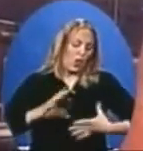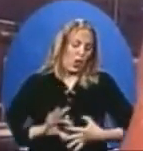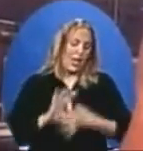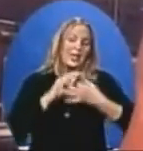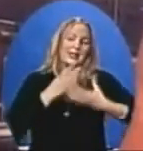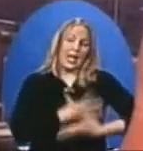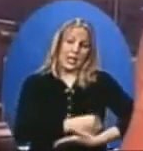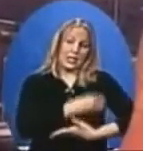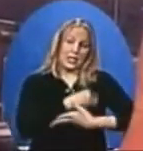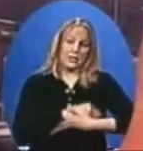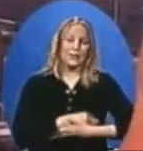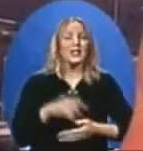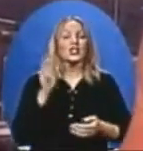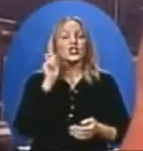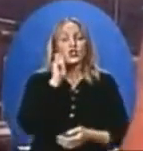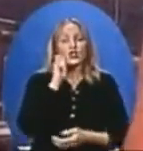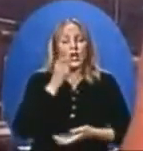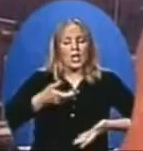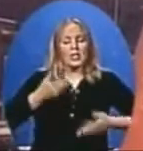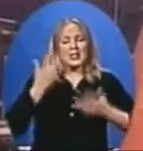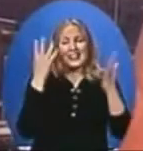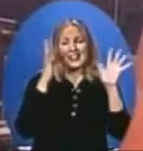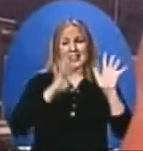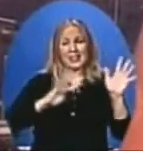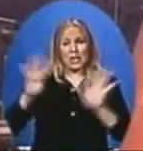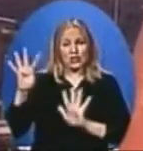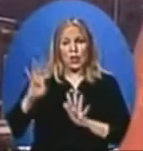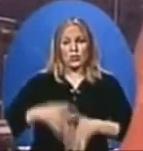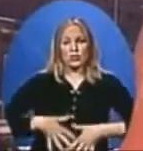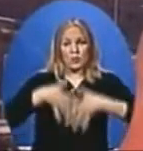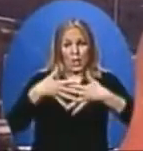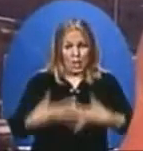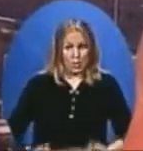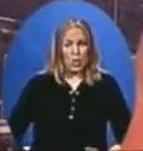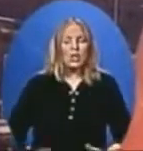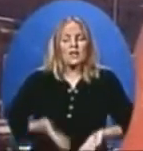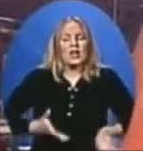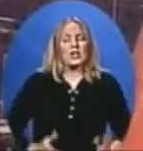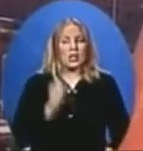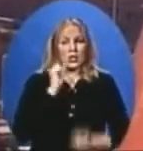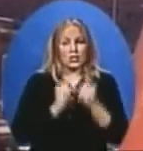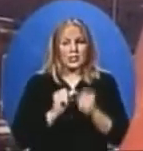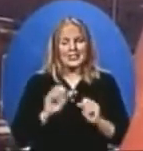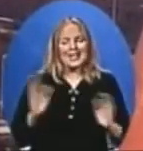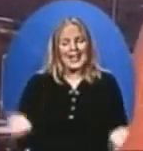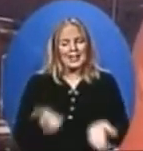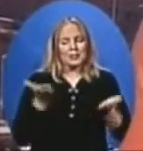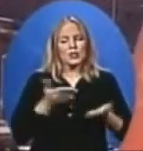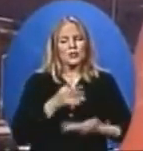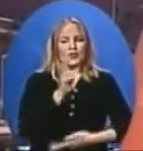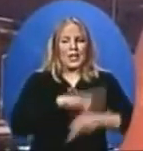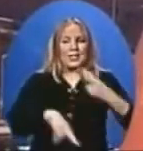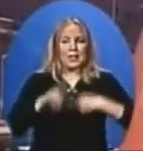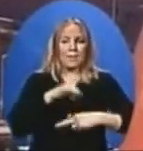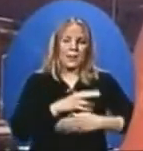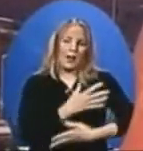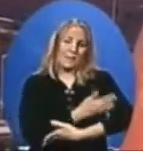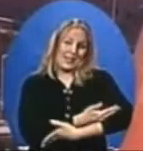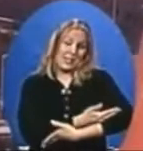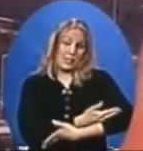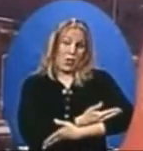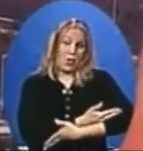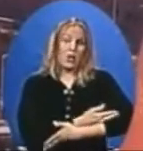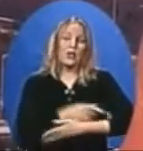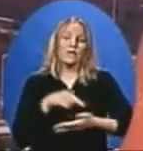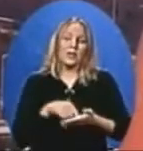לעצמך אישה שעברה 9 חודשי הריון ולידה קשה, צריך קצת לתמרץ אותה. כדי שהיא תטפל בתינוק מבחינה נפשית,